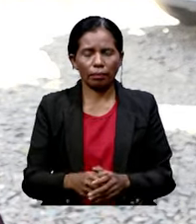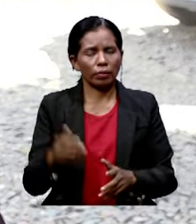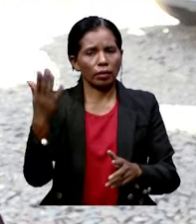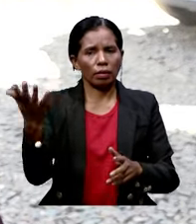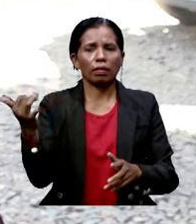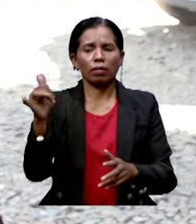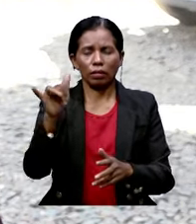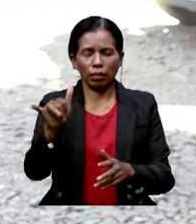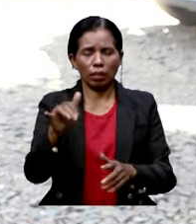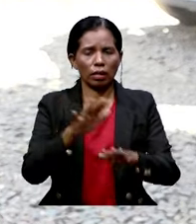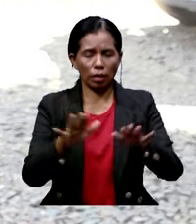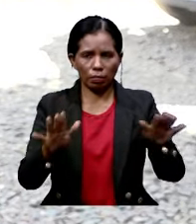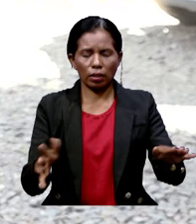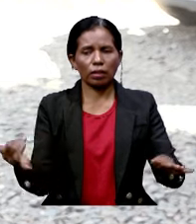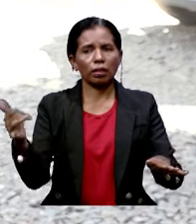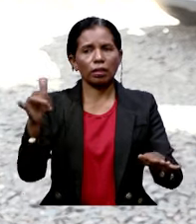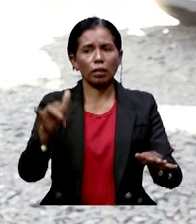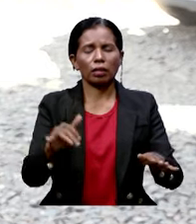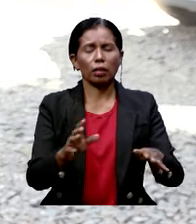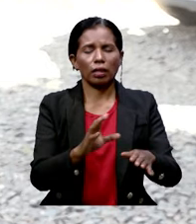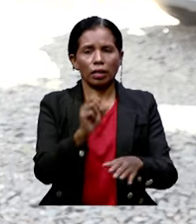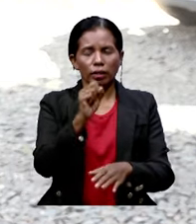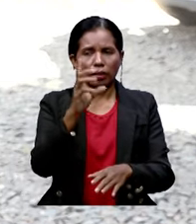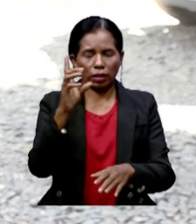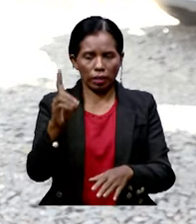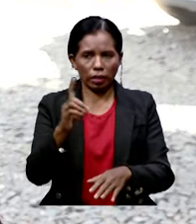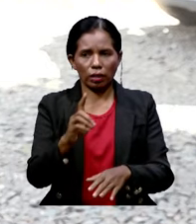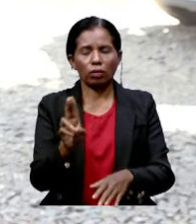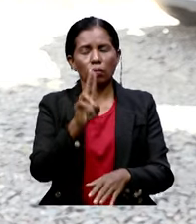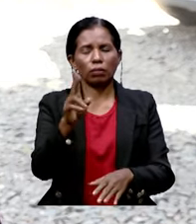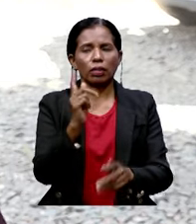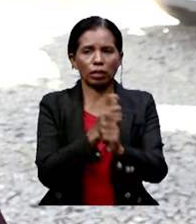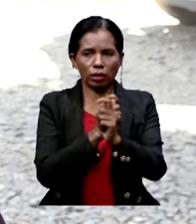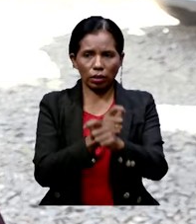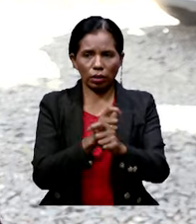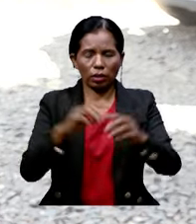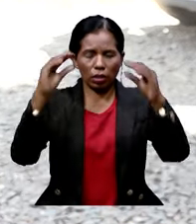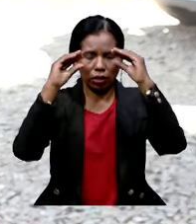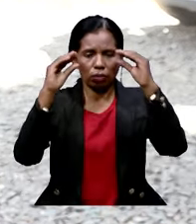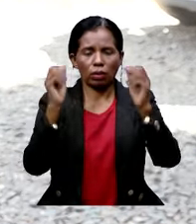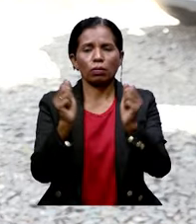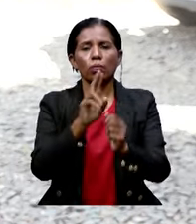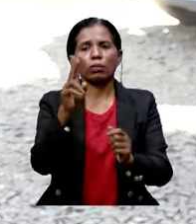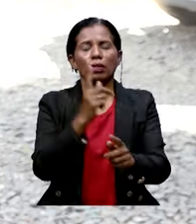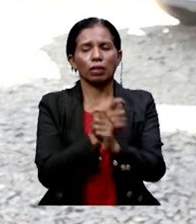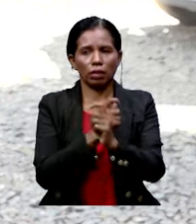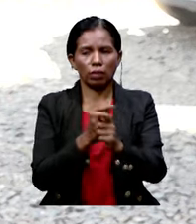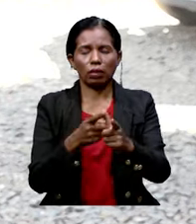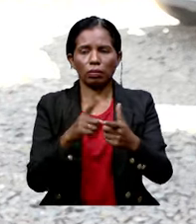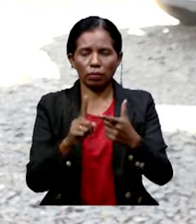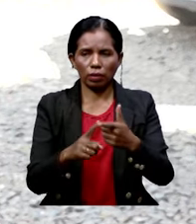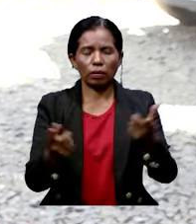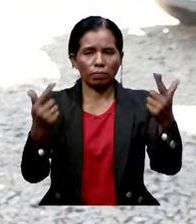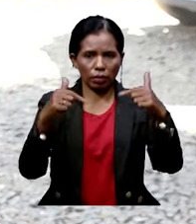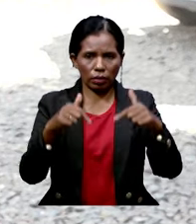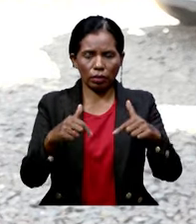sira labarik sira kikuan ida primaria kikuan enta uza tetun ba han han ori ho tetun. Depois mai ta